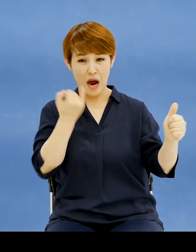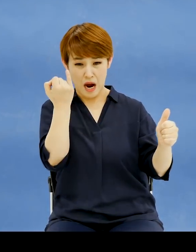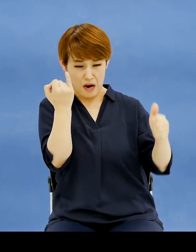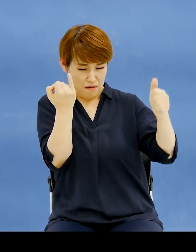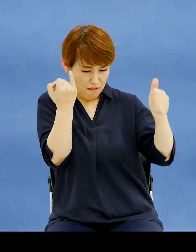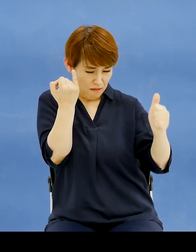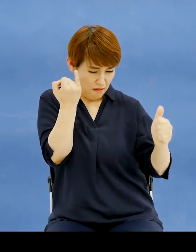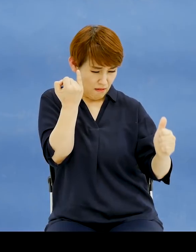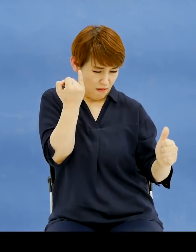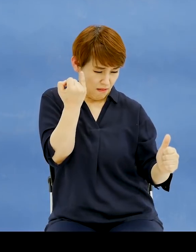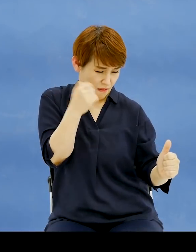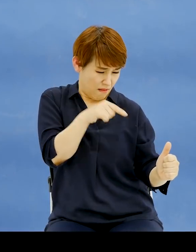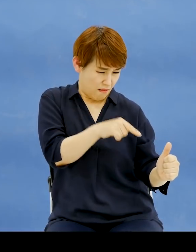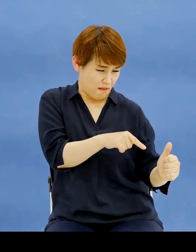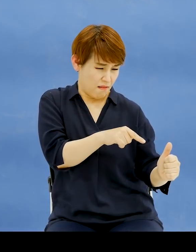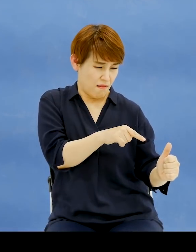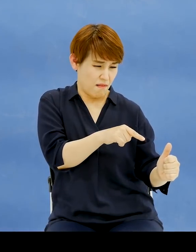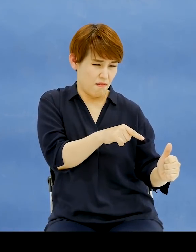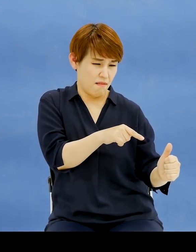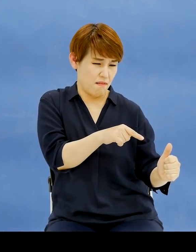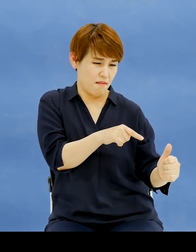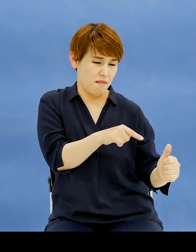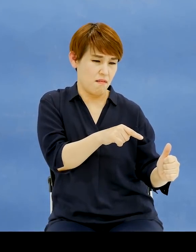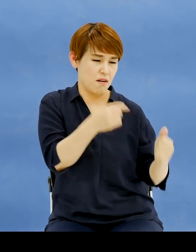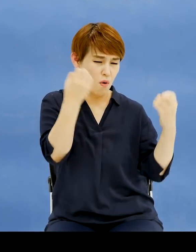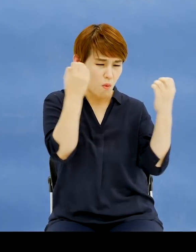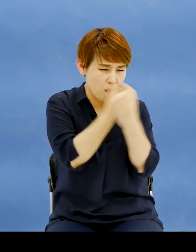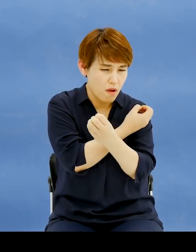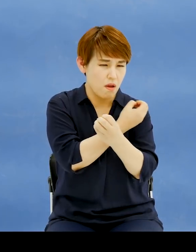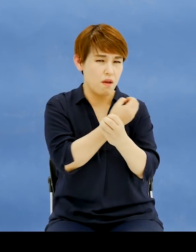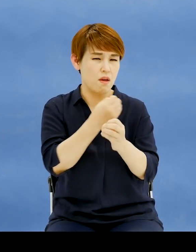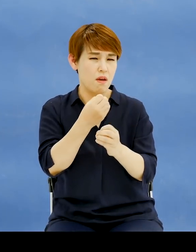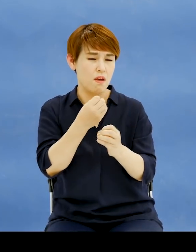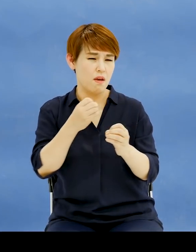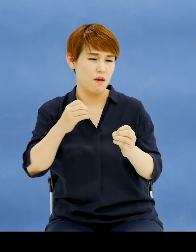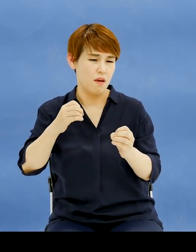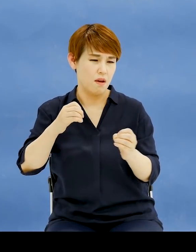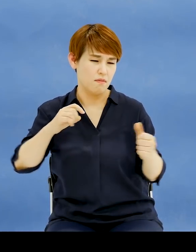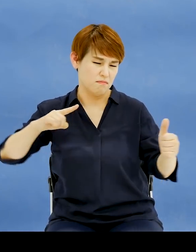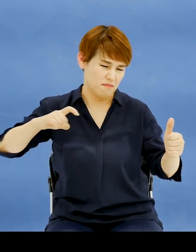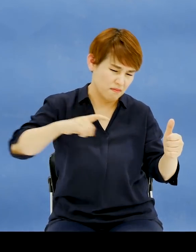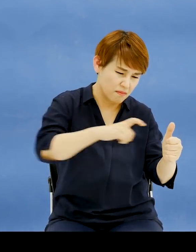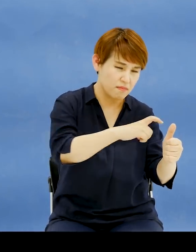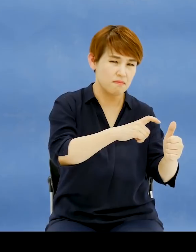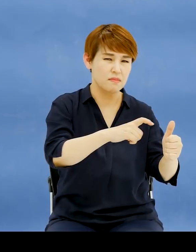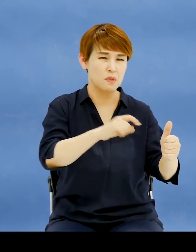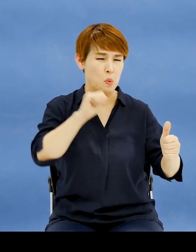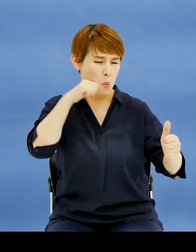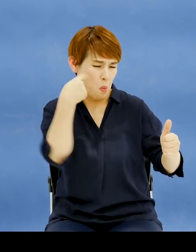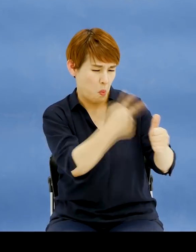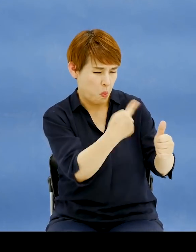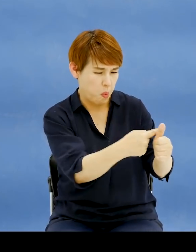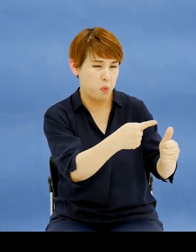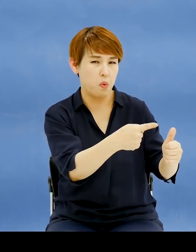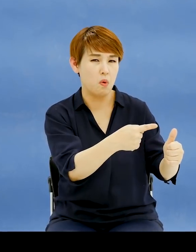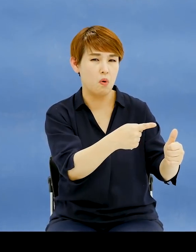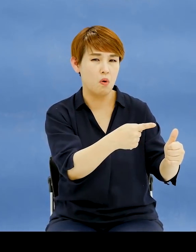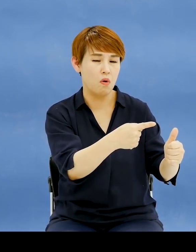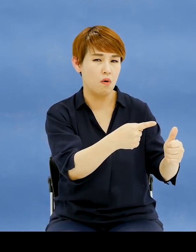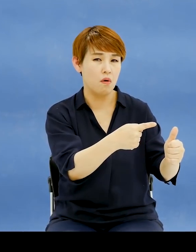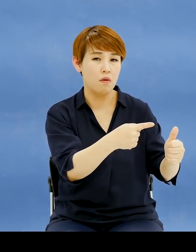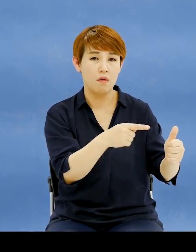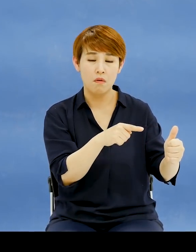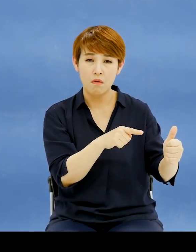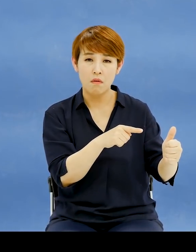예수님이 저보다 훨씬 더 깊은 그곳까지 그렇게 오해받으시고 모함받으시고